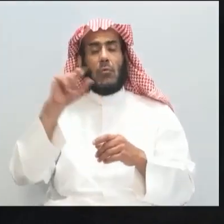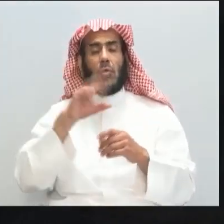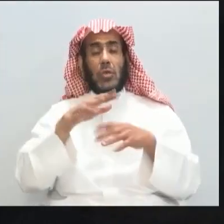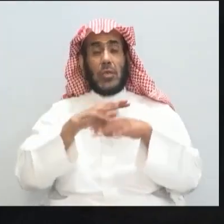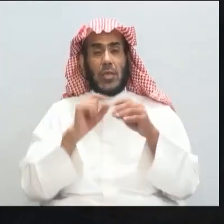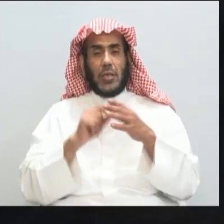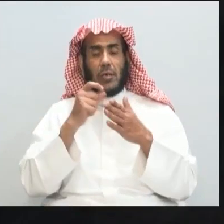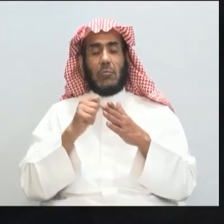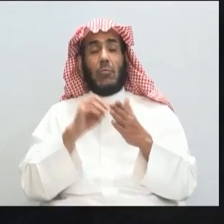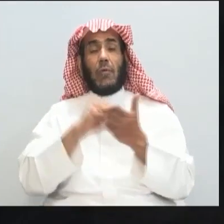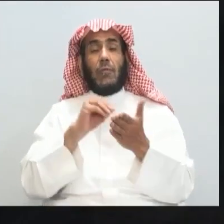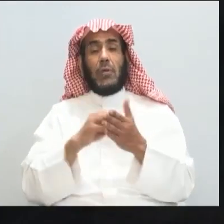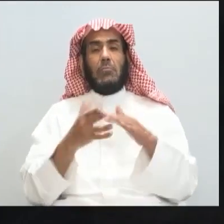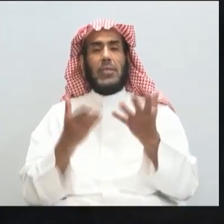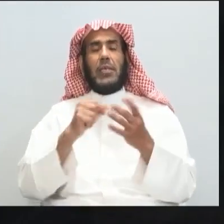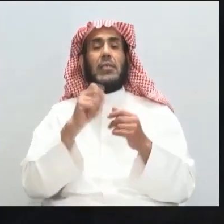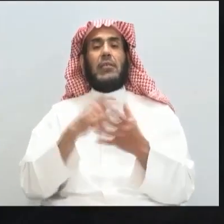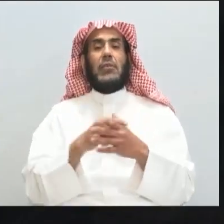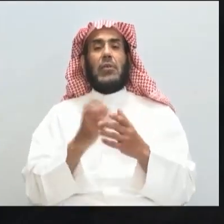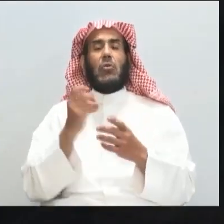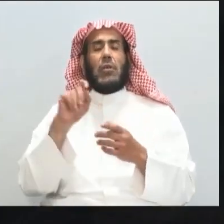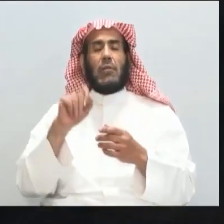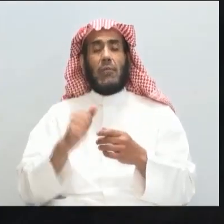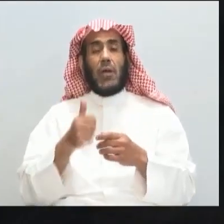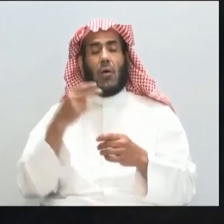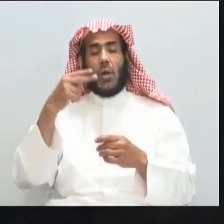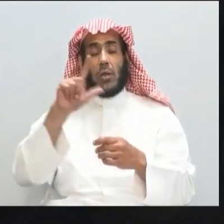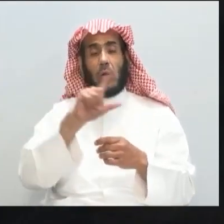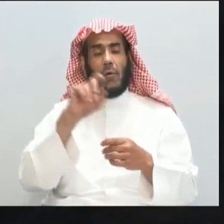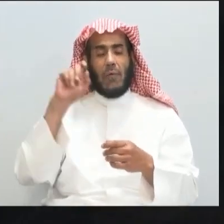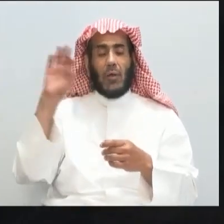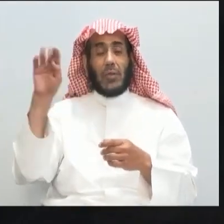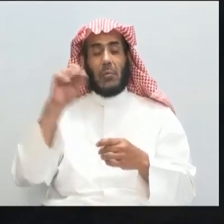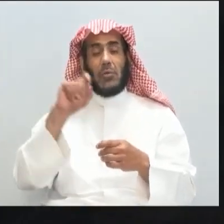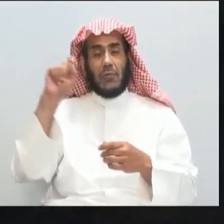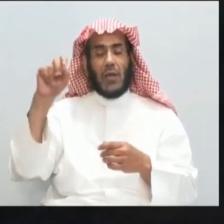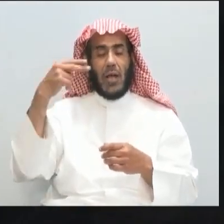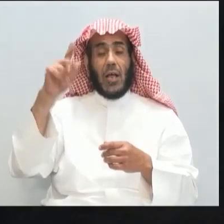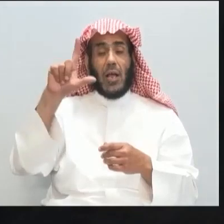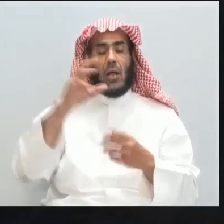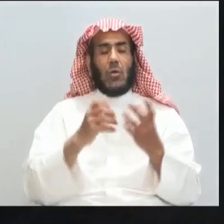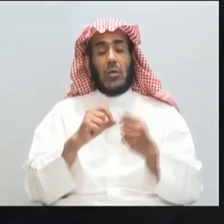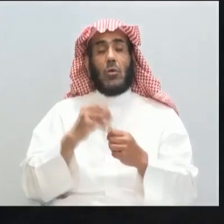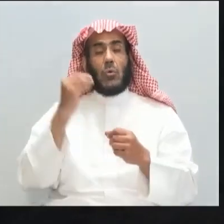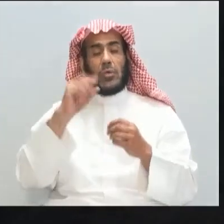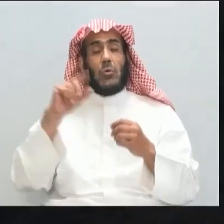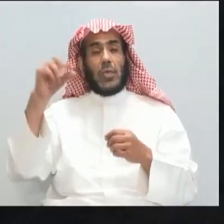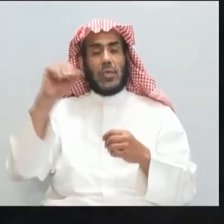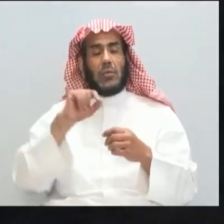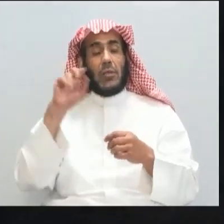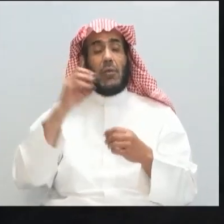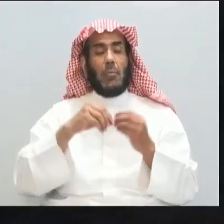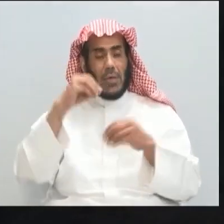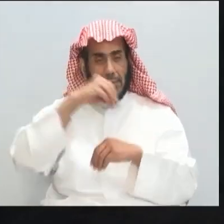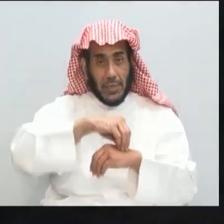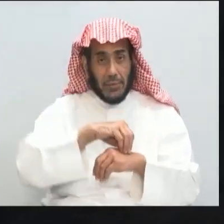الجذر الذي يكون في الميزان الصرفي ل زن الفاء والعين واللام فقول كتب على وزن فعل ودرس على وزن فعل فما